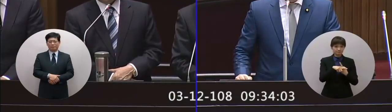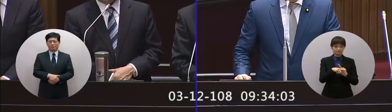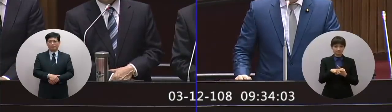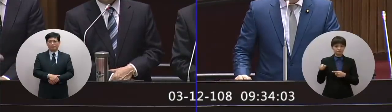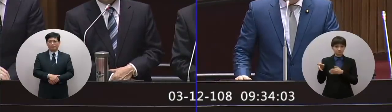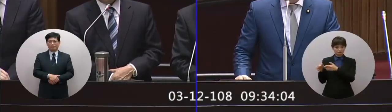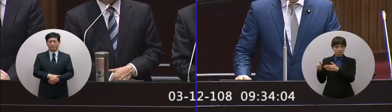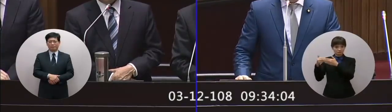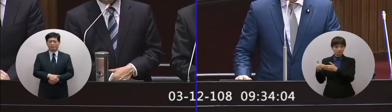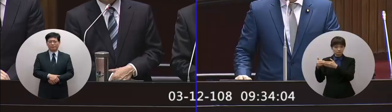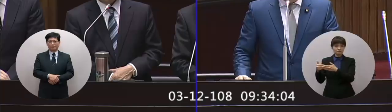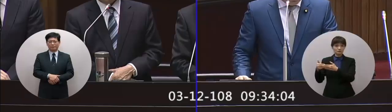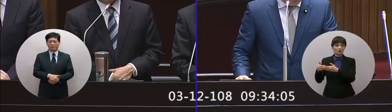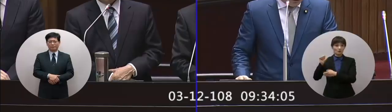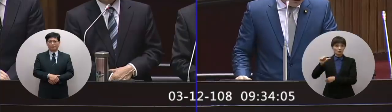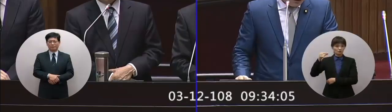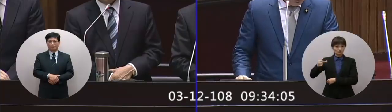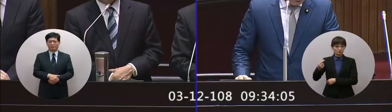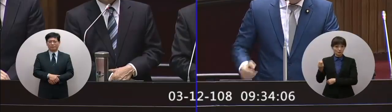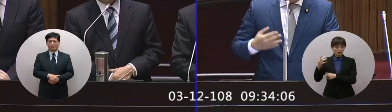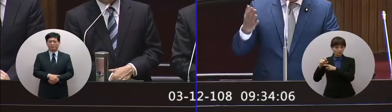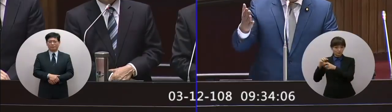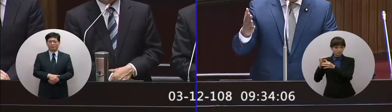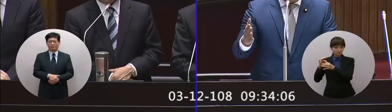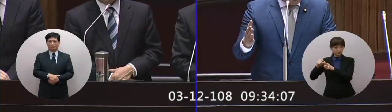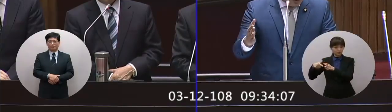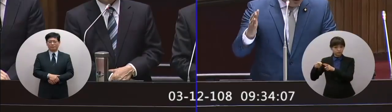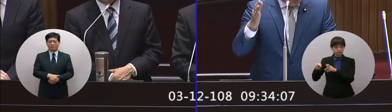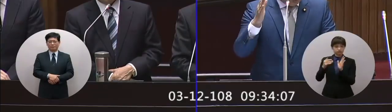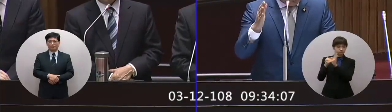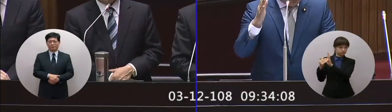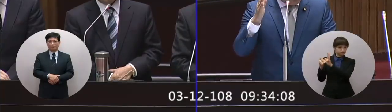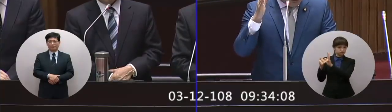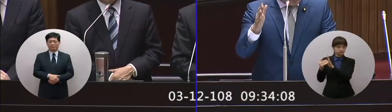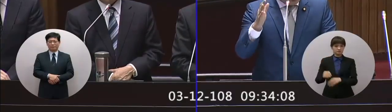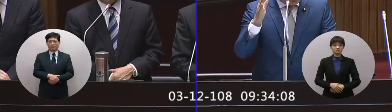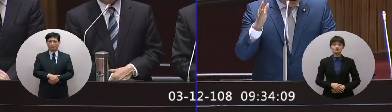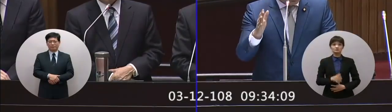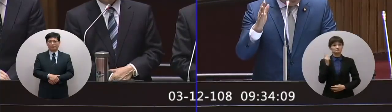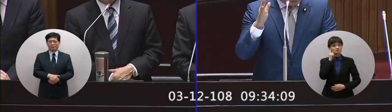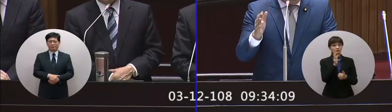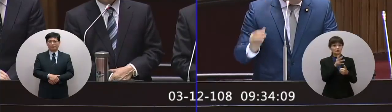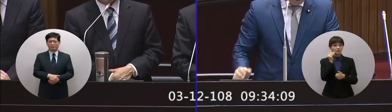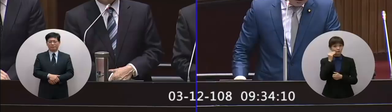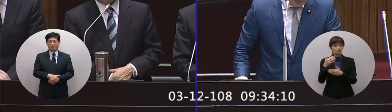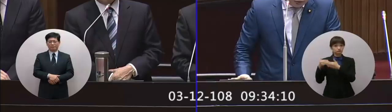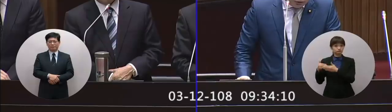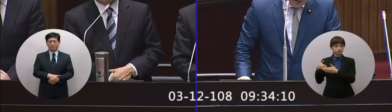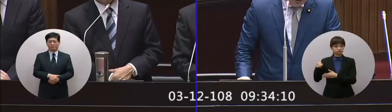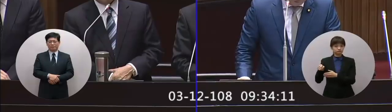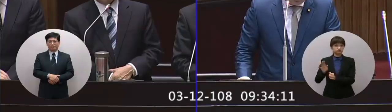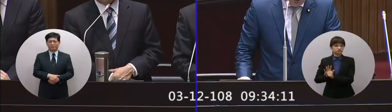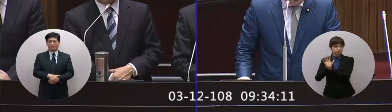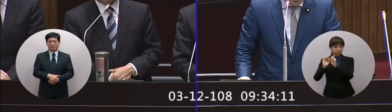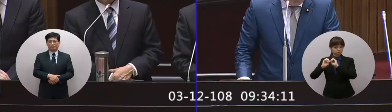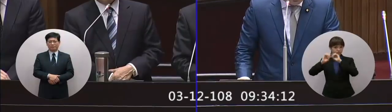国大陆5G 华为的规格给打掉。所以我问一下院长哦，如果中国大陆力推数位服务及 5G